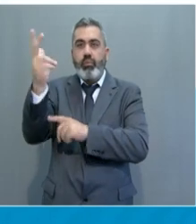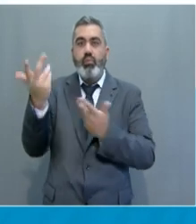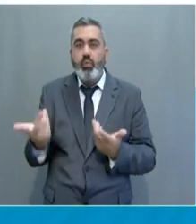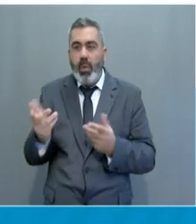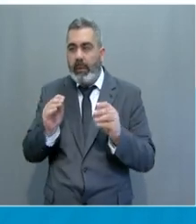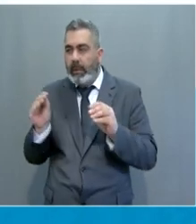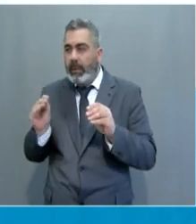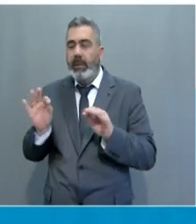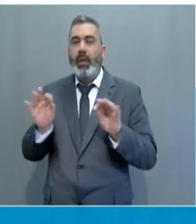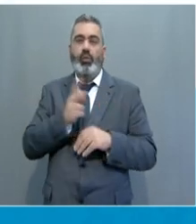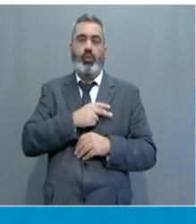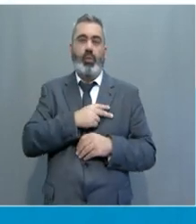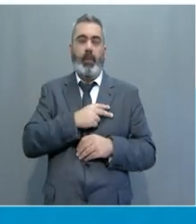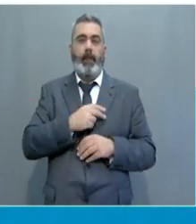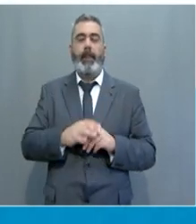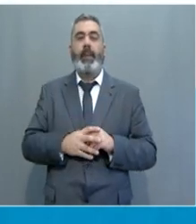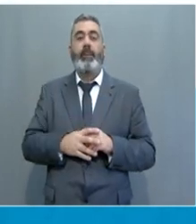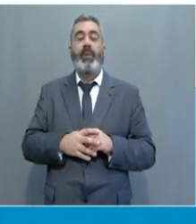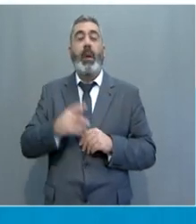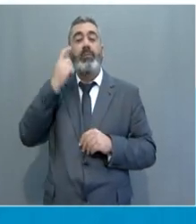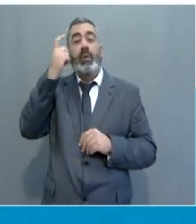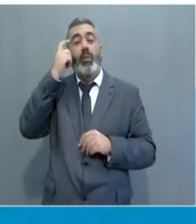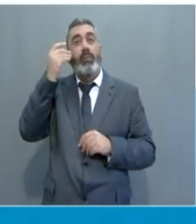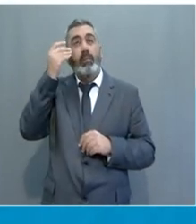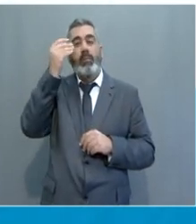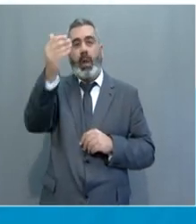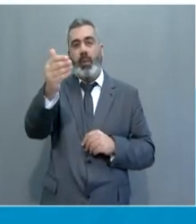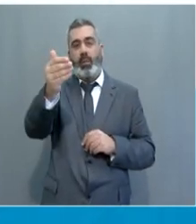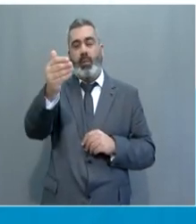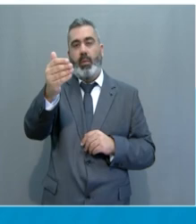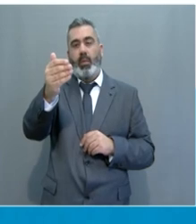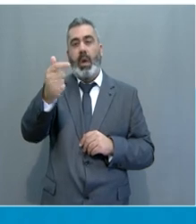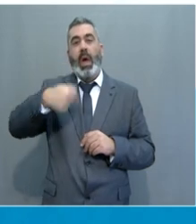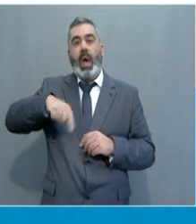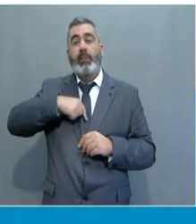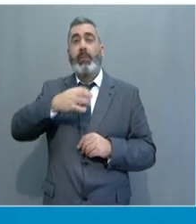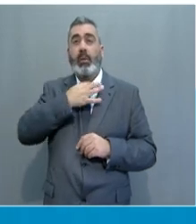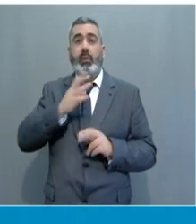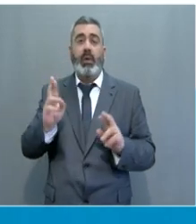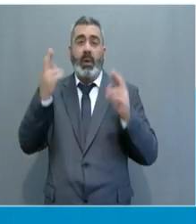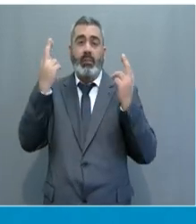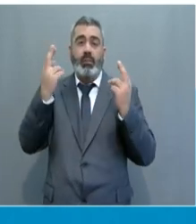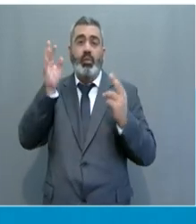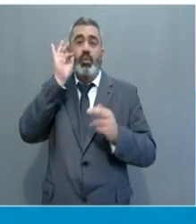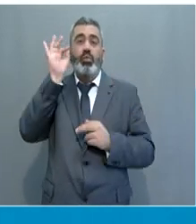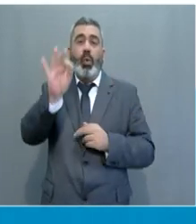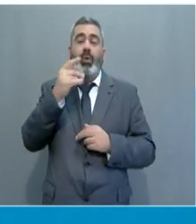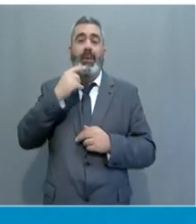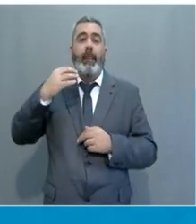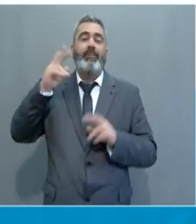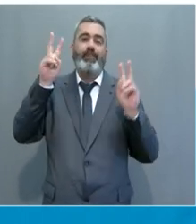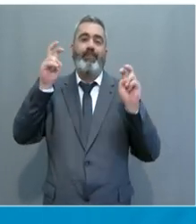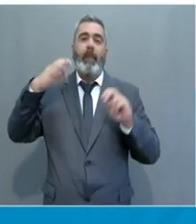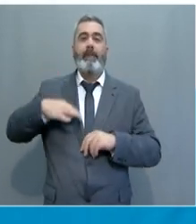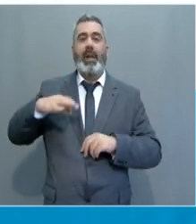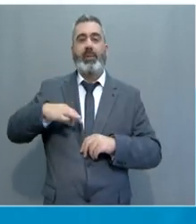βέβαια, όταν θα σκεφτούμε την μεθεπόμενη μέρα, θα αντιληφθούμε ότι χρειαζόμαστε ανανεώσιμες πηγές ενέργειας και για να παράγουμε πράσινο υδρογόνο. Και εδώ